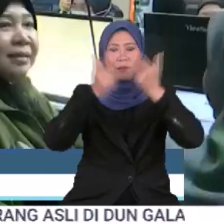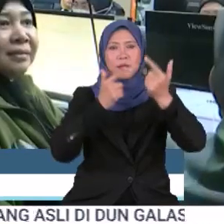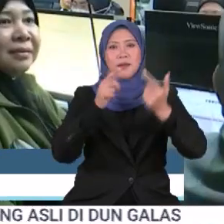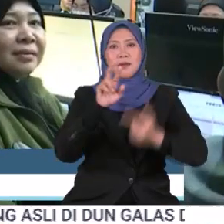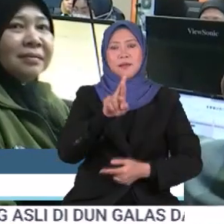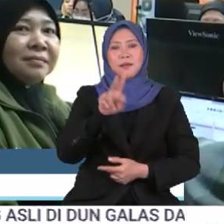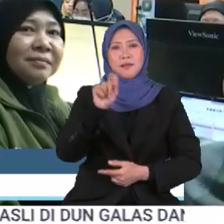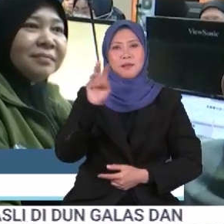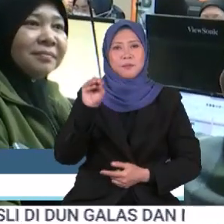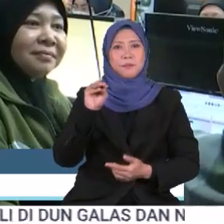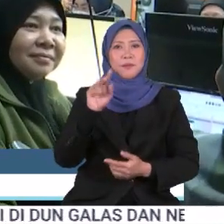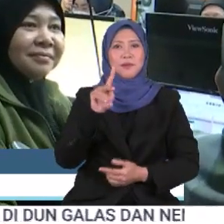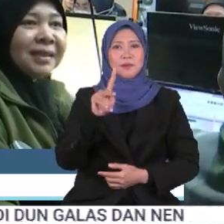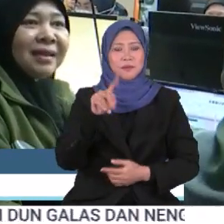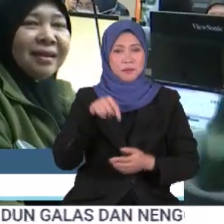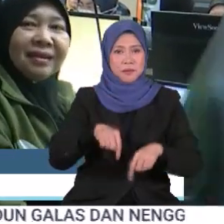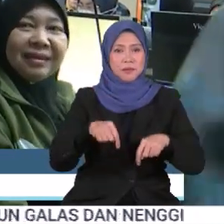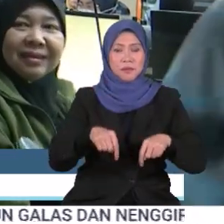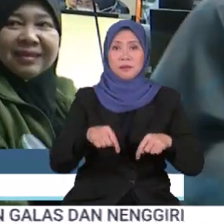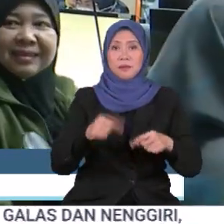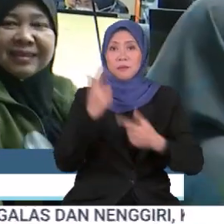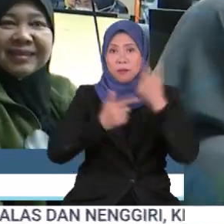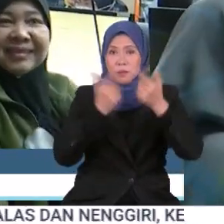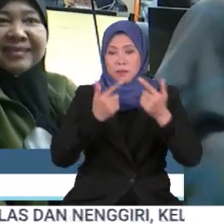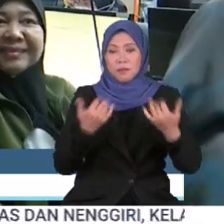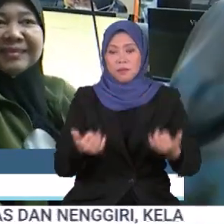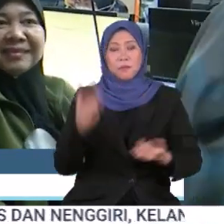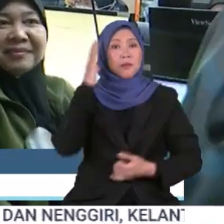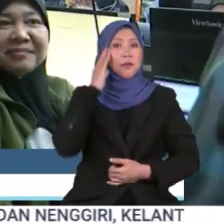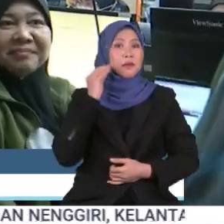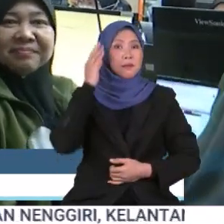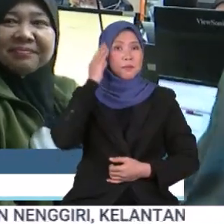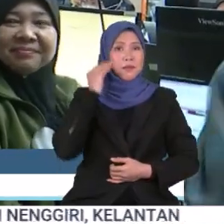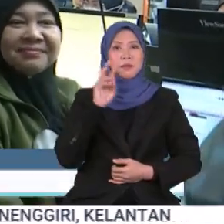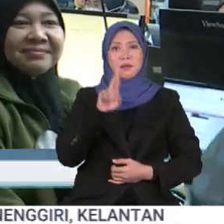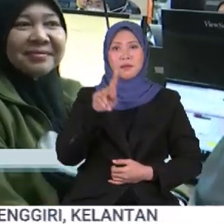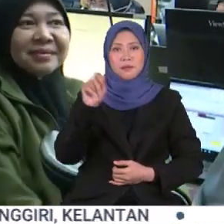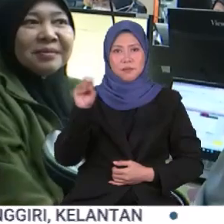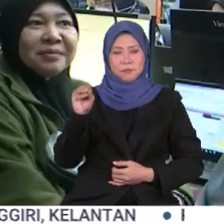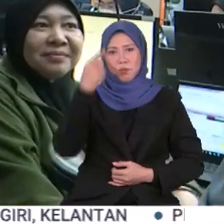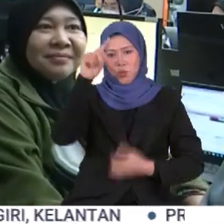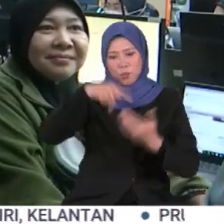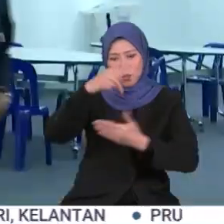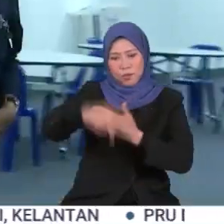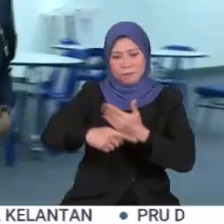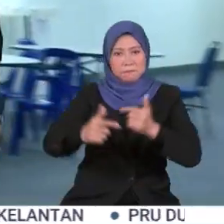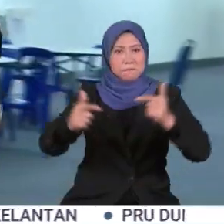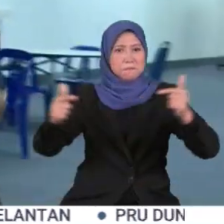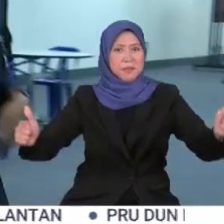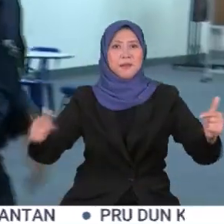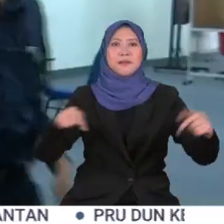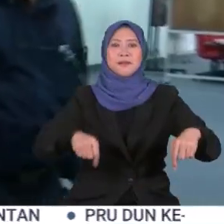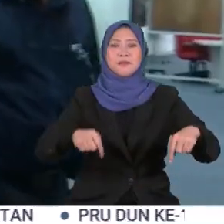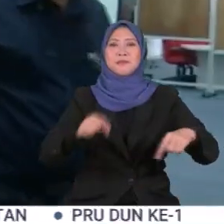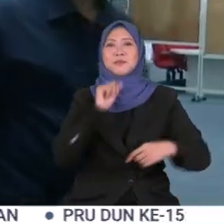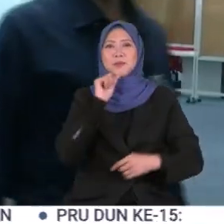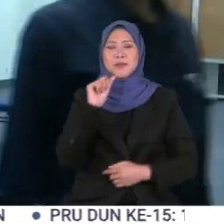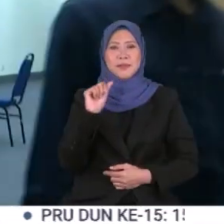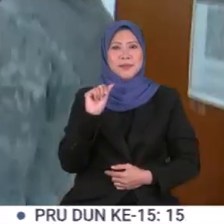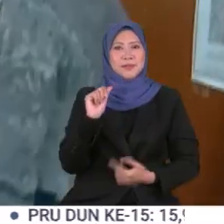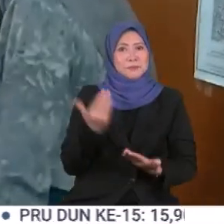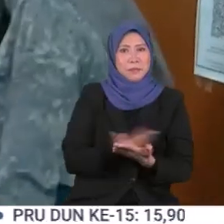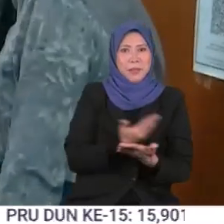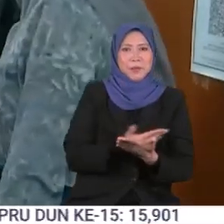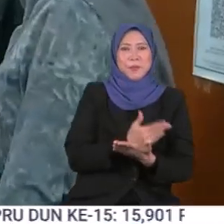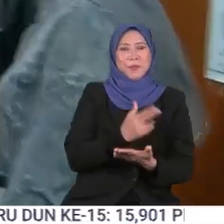angkasauri Kota media hari ini tambah beliau pengalaman RTM dalam acara berskala besar seumpama ini bukan sesuatu yang